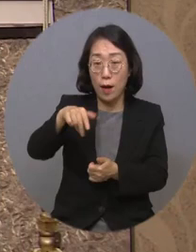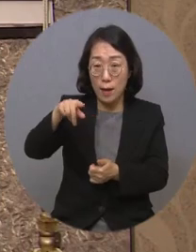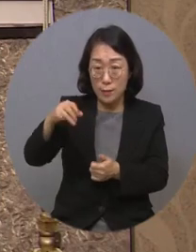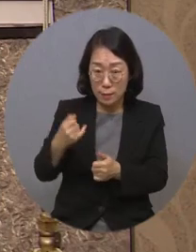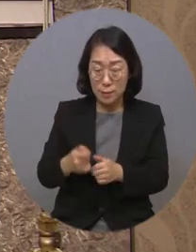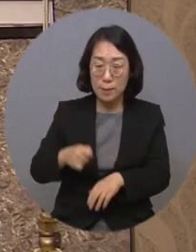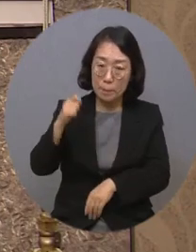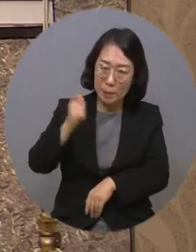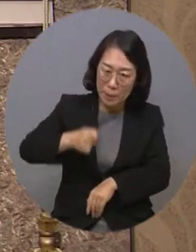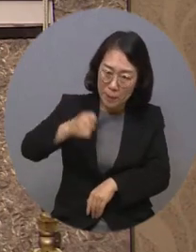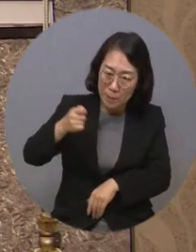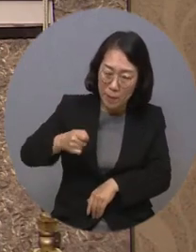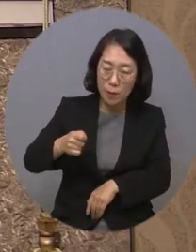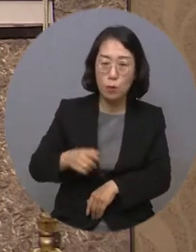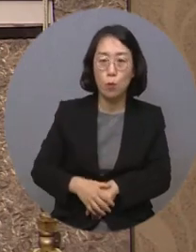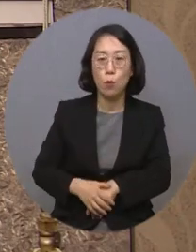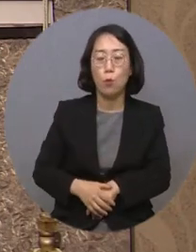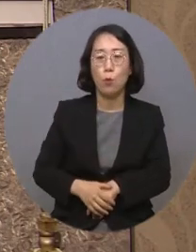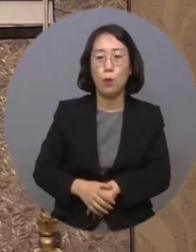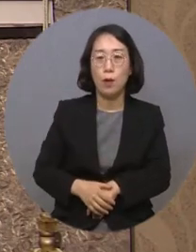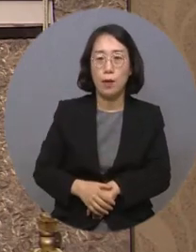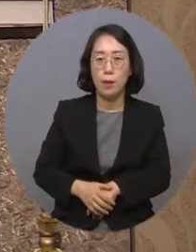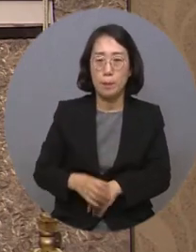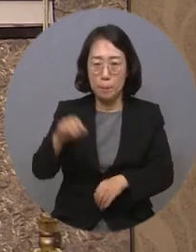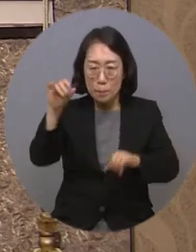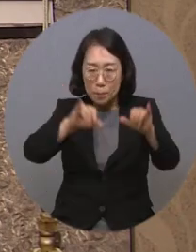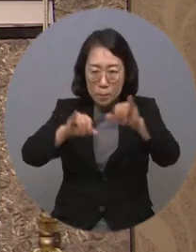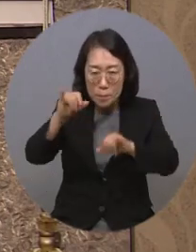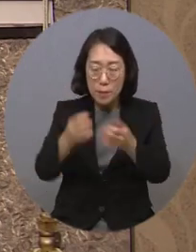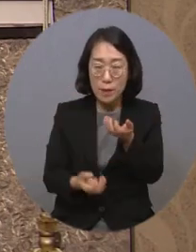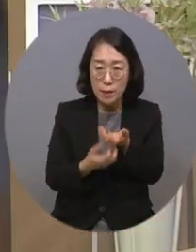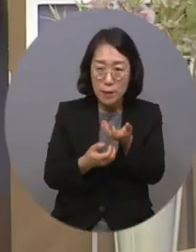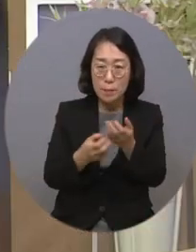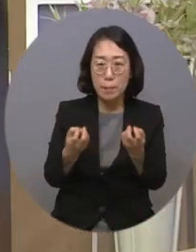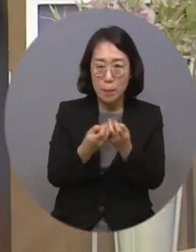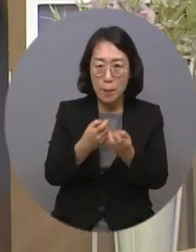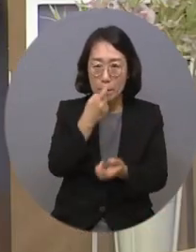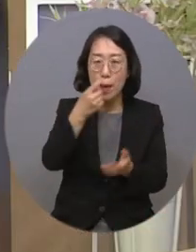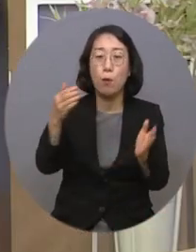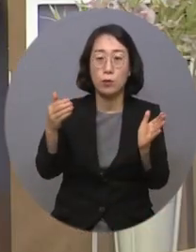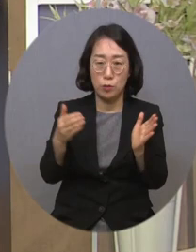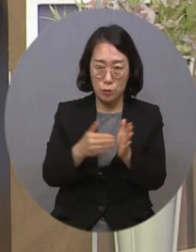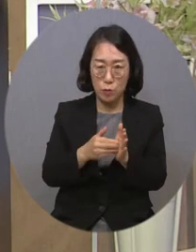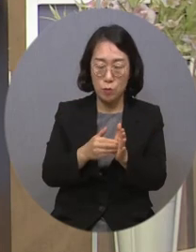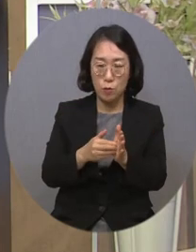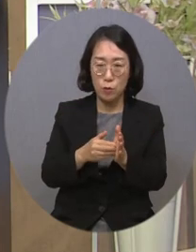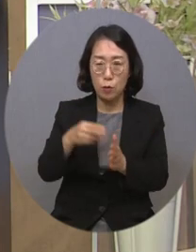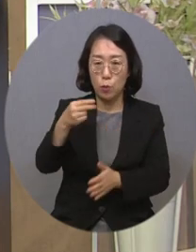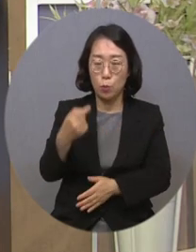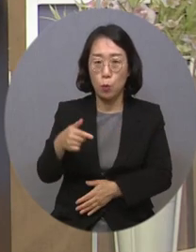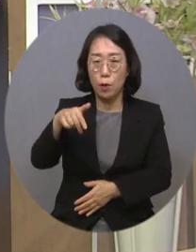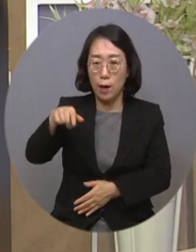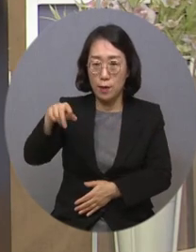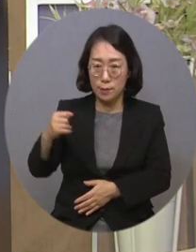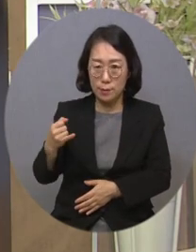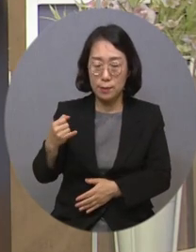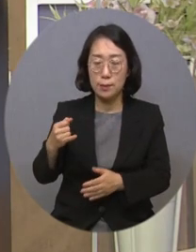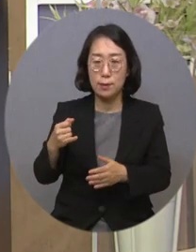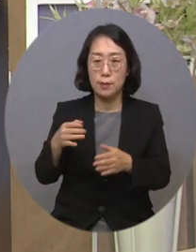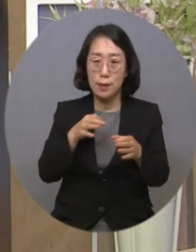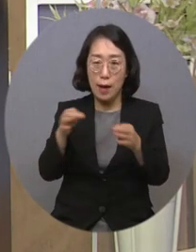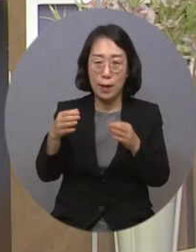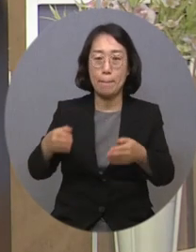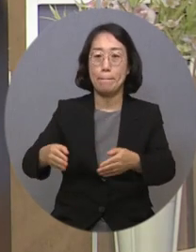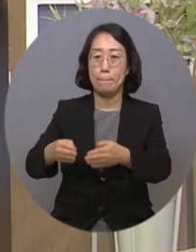이렇게 때리는 법, 또 양념하는 거 이런 것들을 이제 배워가지고 온 거죠. 네. 그래서 이제 돈가스 집을 이렇게 차리게 됐는데